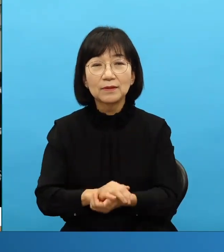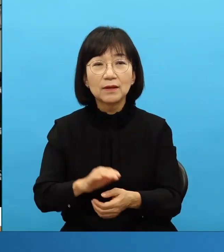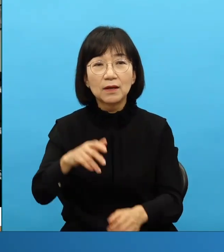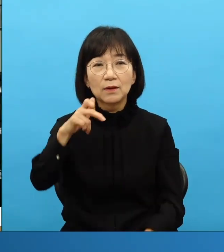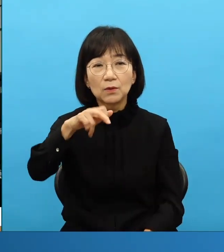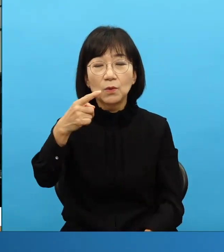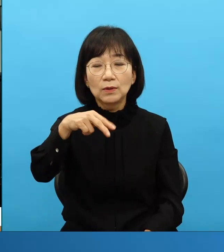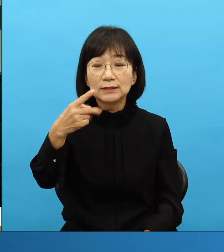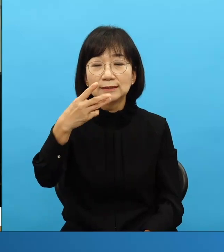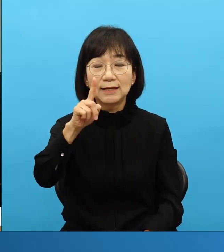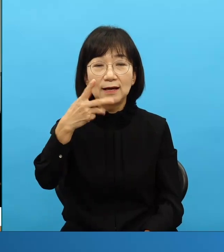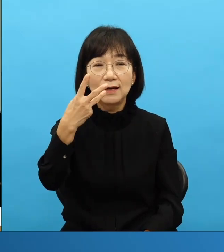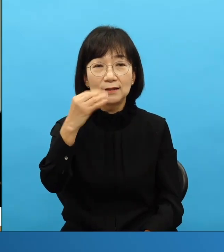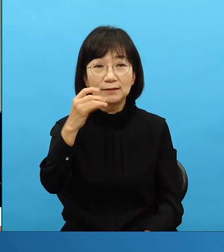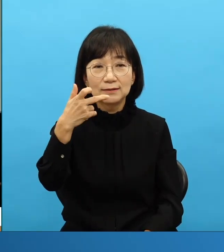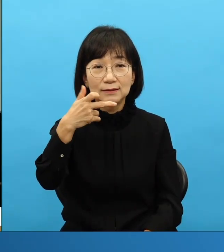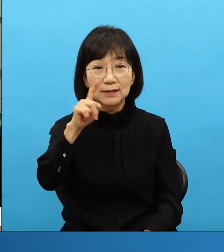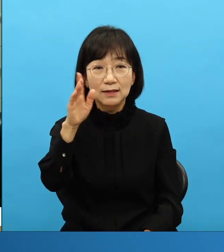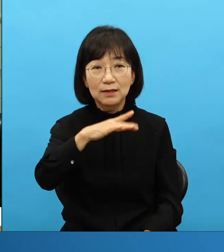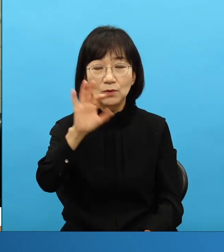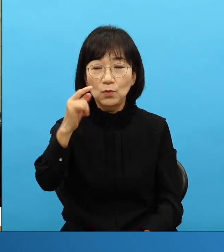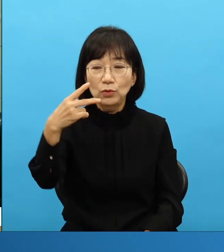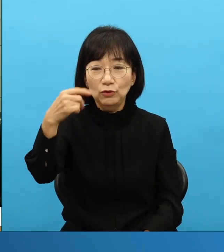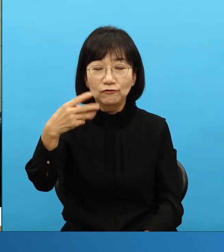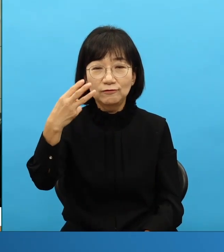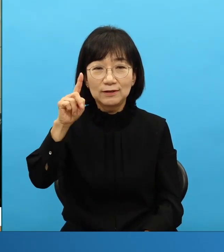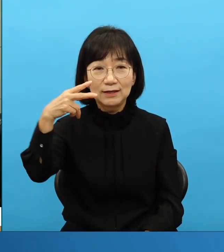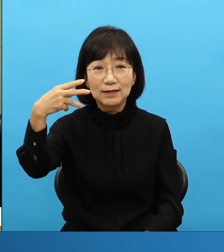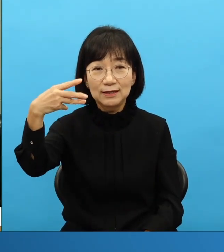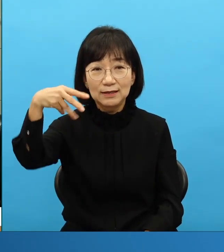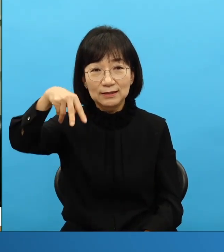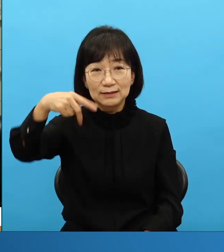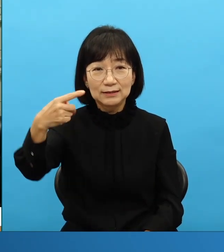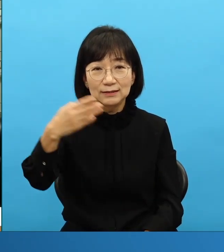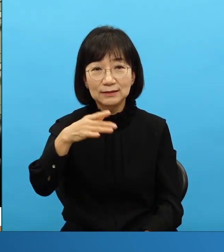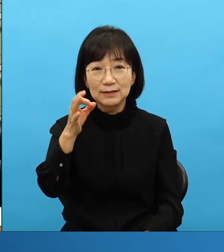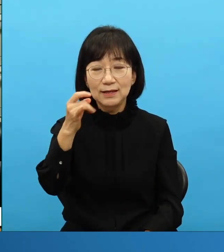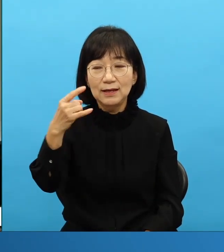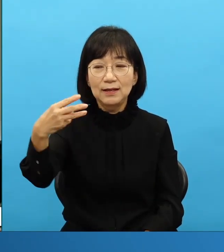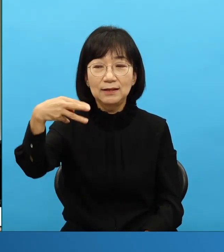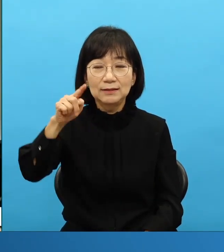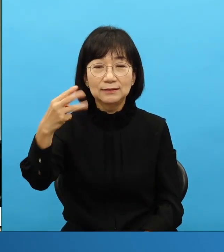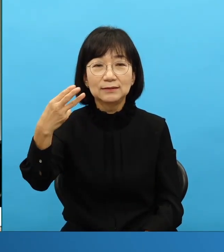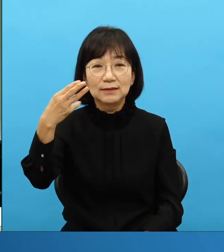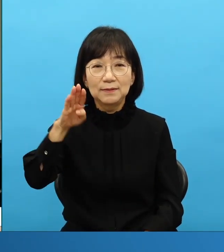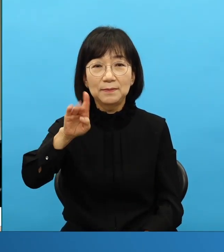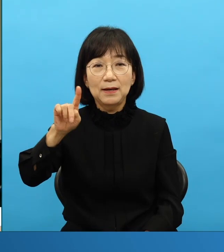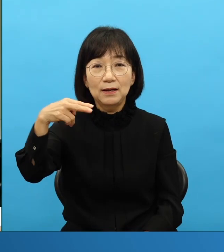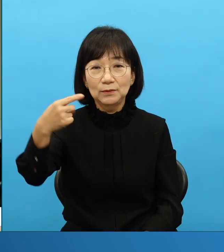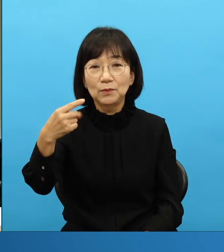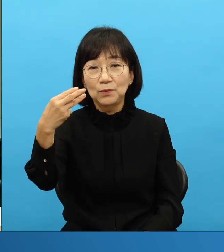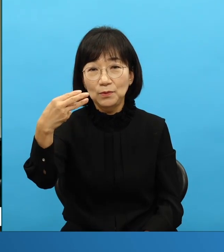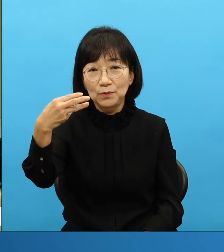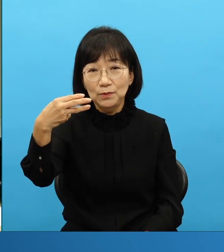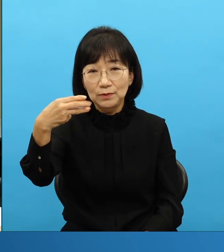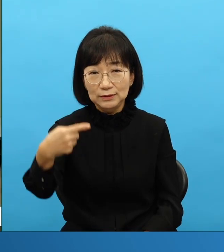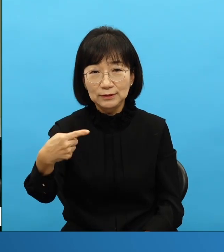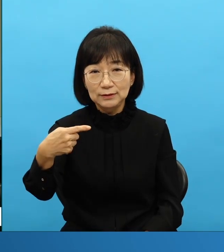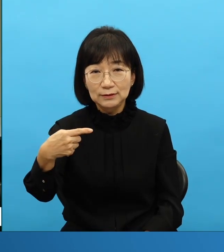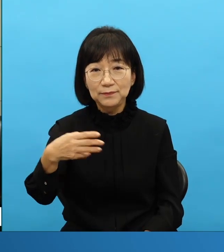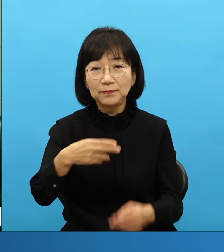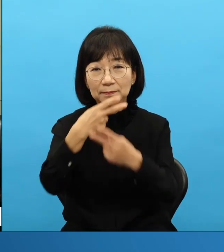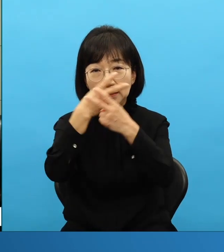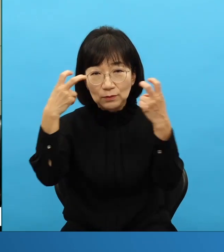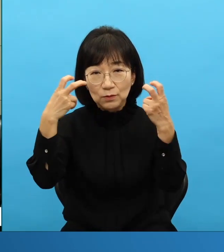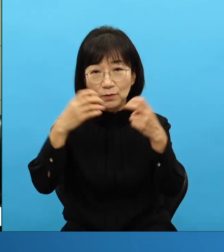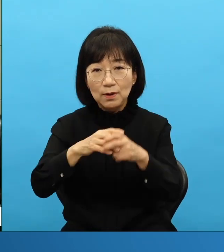코스타리카, 온두라스, 페루, 엘살바도르, 베네수엘라, 멕시코, 과테말라, 파나마